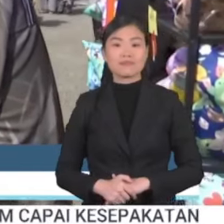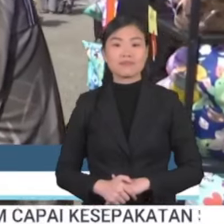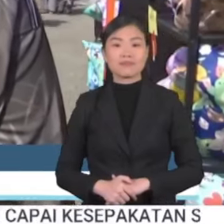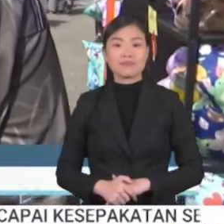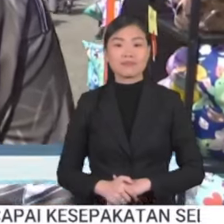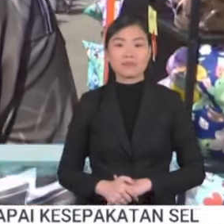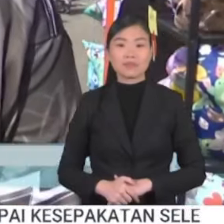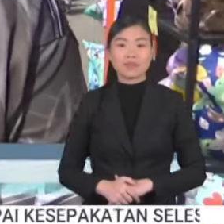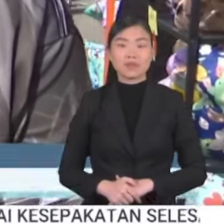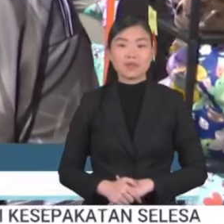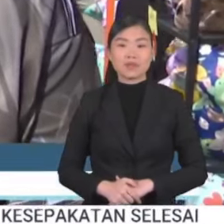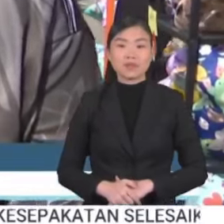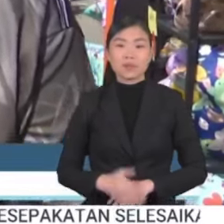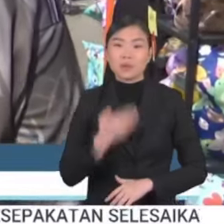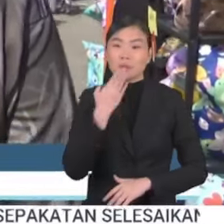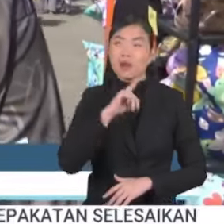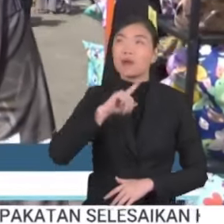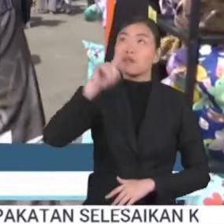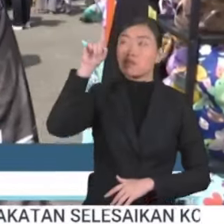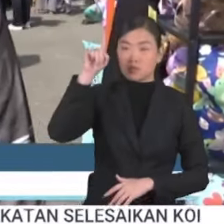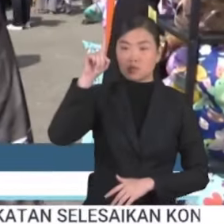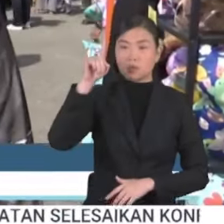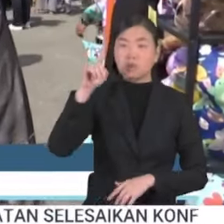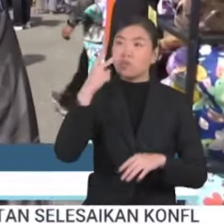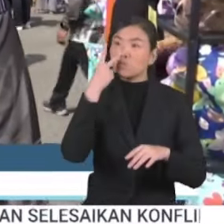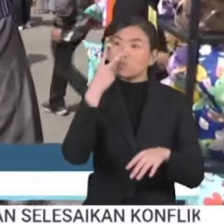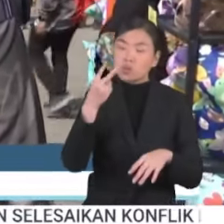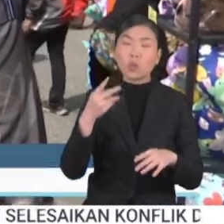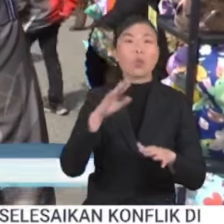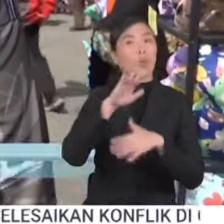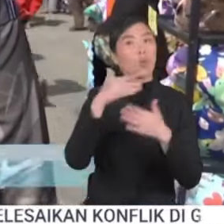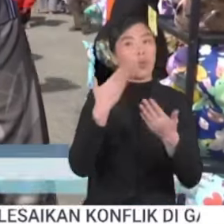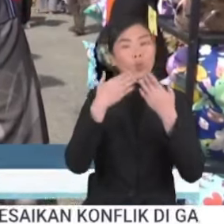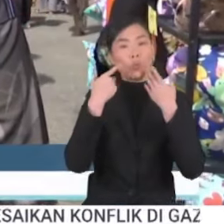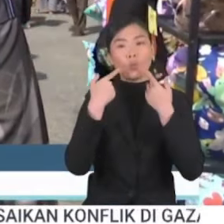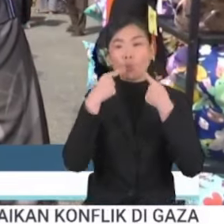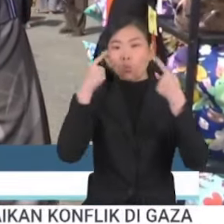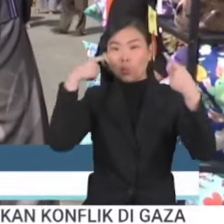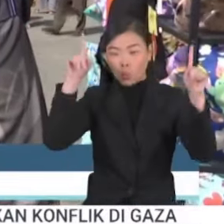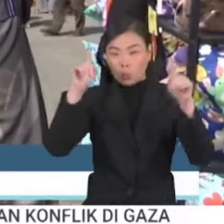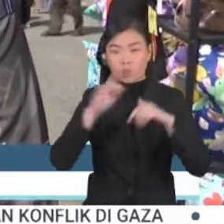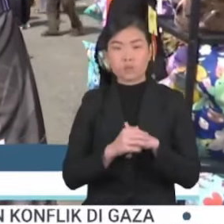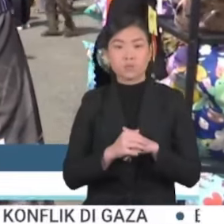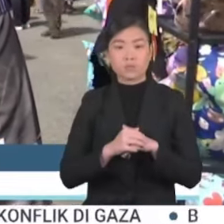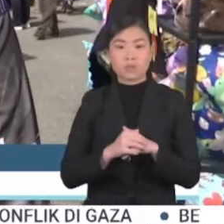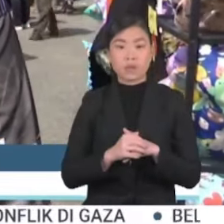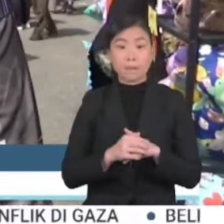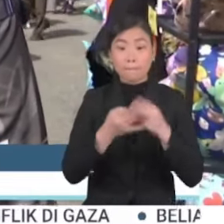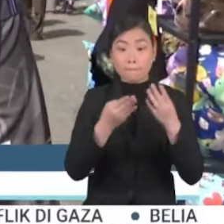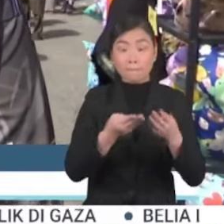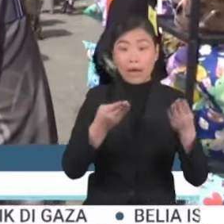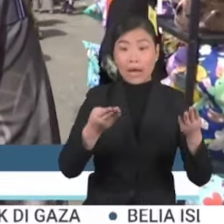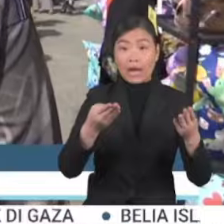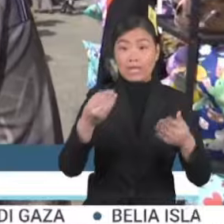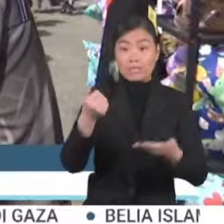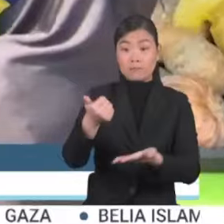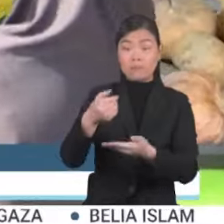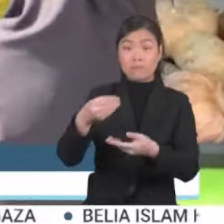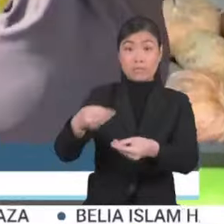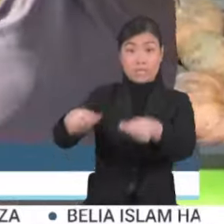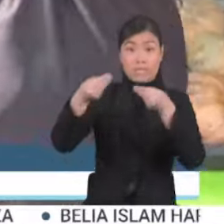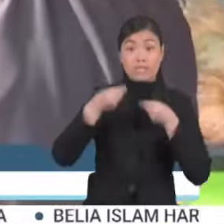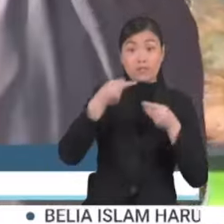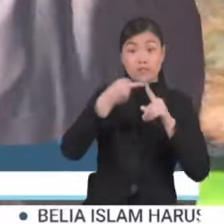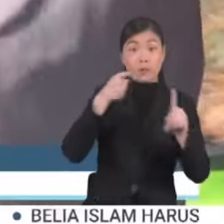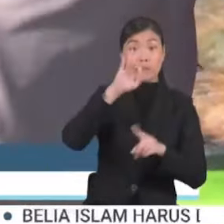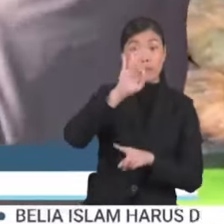Alhamdulillah, kita tengok suasana dan juga sambutan amat menggalakkan. Produk-produk yang telah dibekalkan oleh pihak Pharma